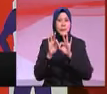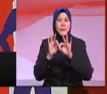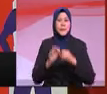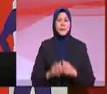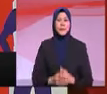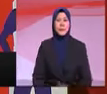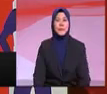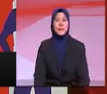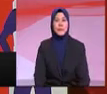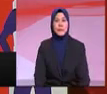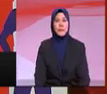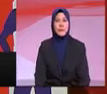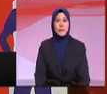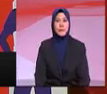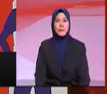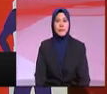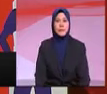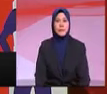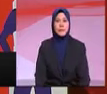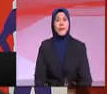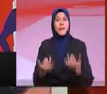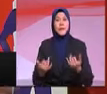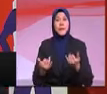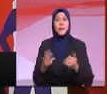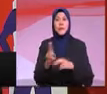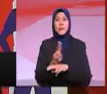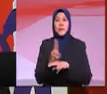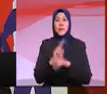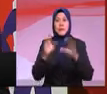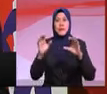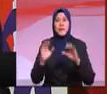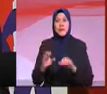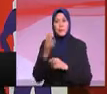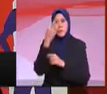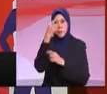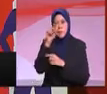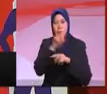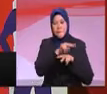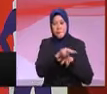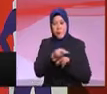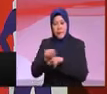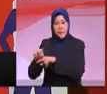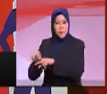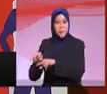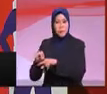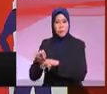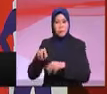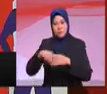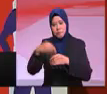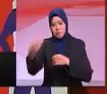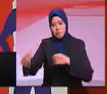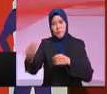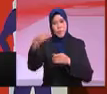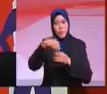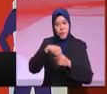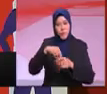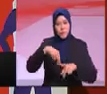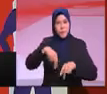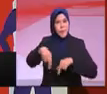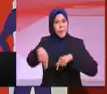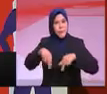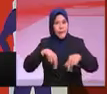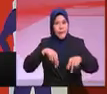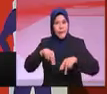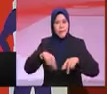Next. Dan setakat ini kita menggunakan kaedah untuk memantau pergerakan dan juga yang